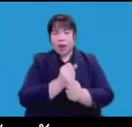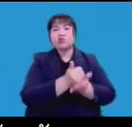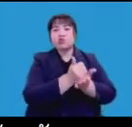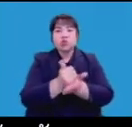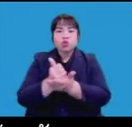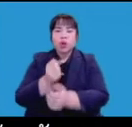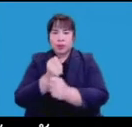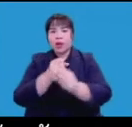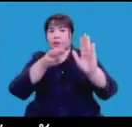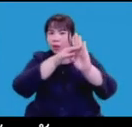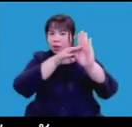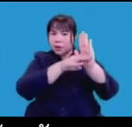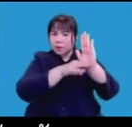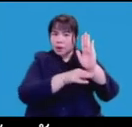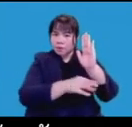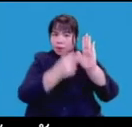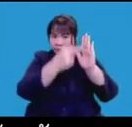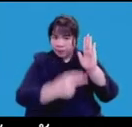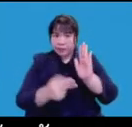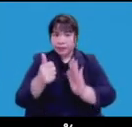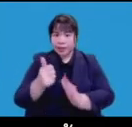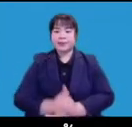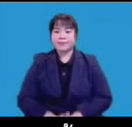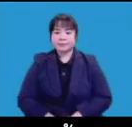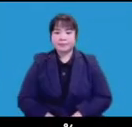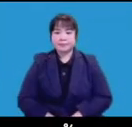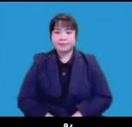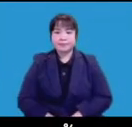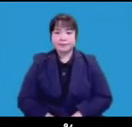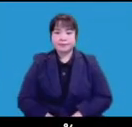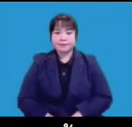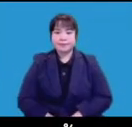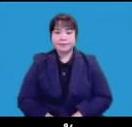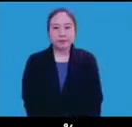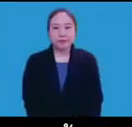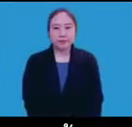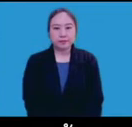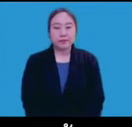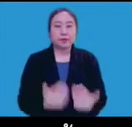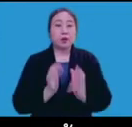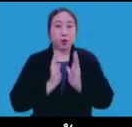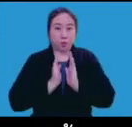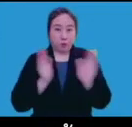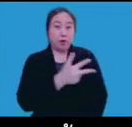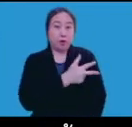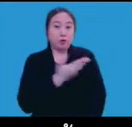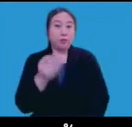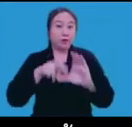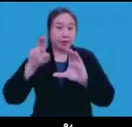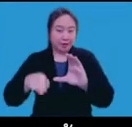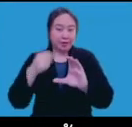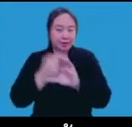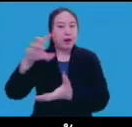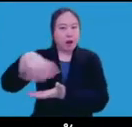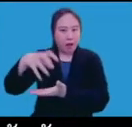นขั้นตอนนะครับแล้วก็ภาพใหญ่แล้วก็ภาพรวมครับขอบคุณครับ ครับผมขอขอบคุณดร.สุทธิพงษ์มากนะครับที่แบ่งปันแล้วก็ขมว